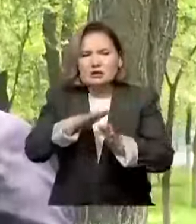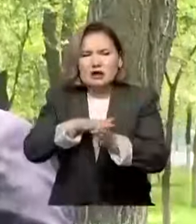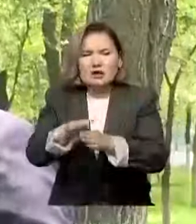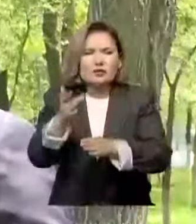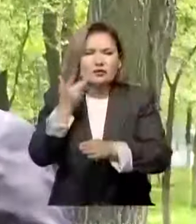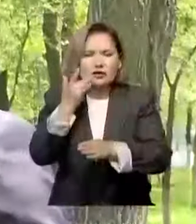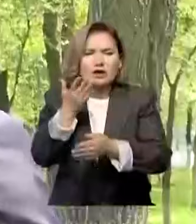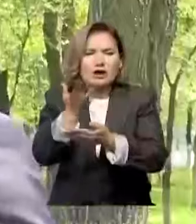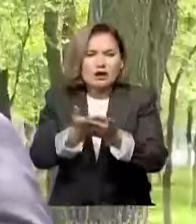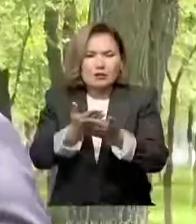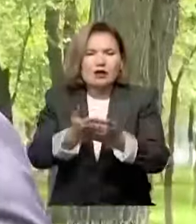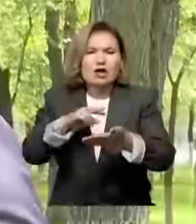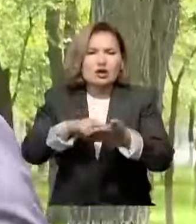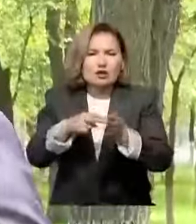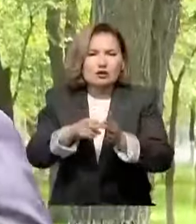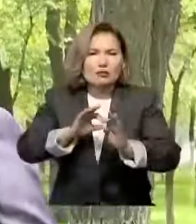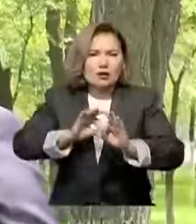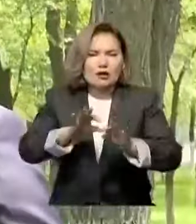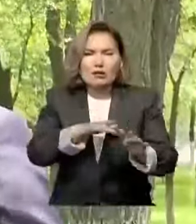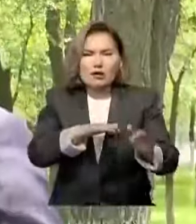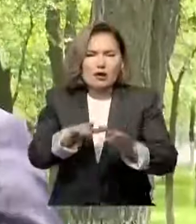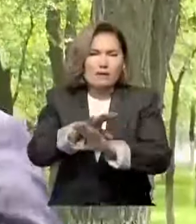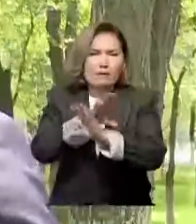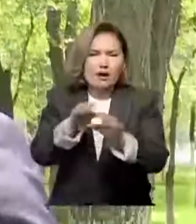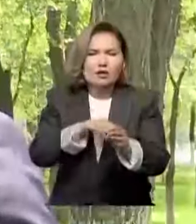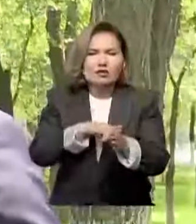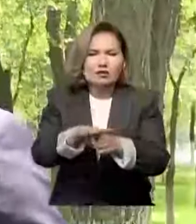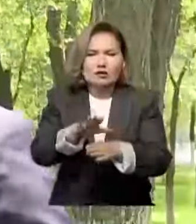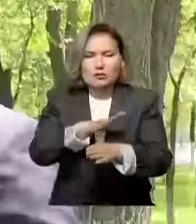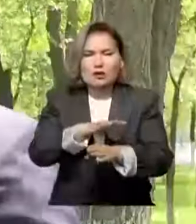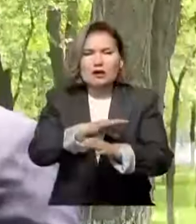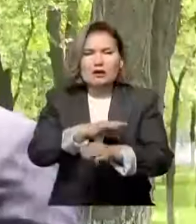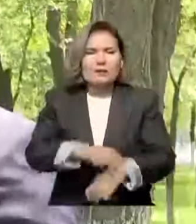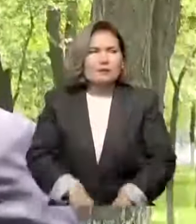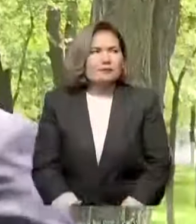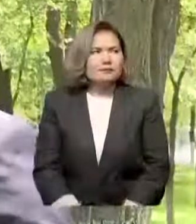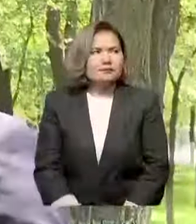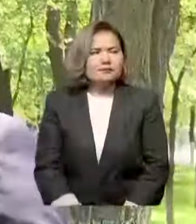бойынша жоспарланған жаңағы шаралардың барлығы жүзеге асырылатын болады.